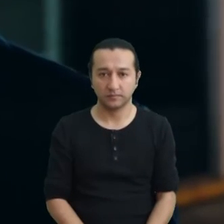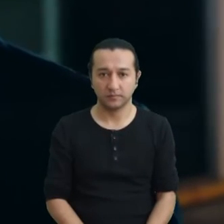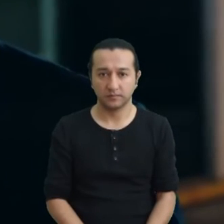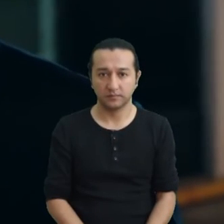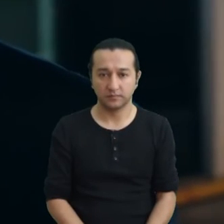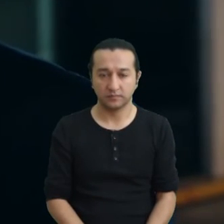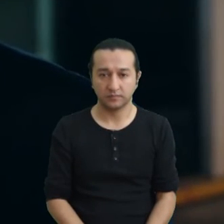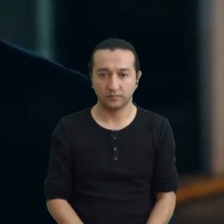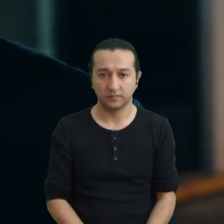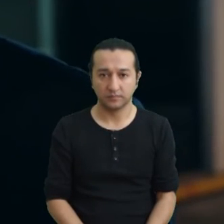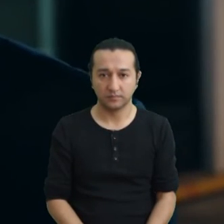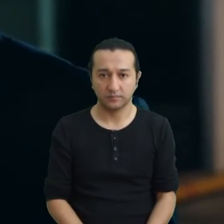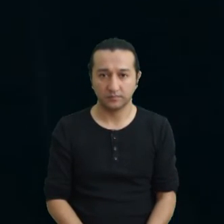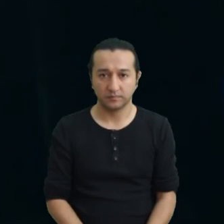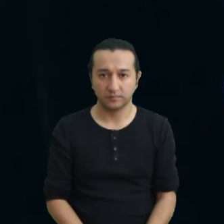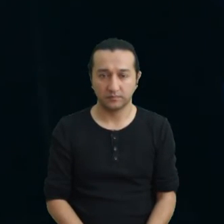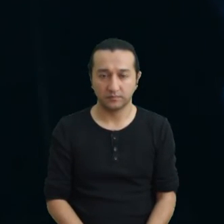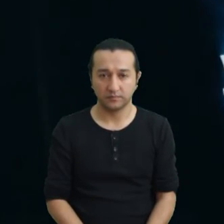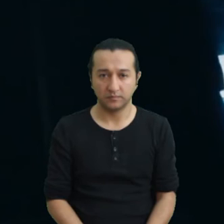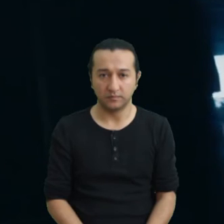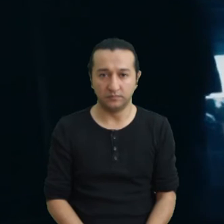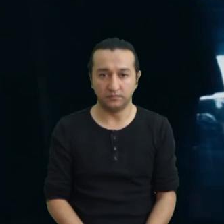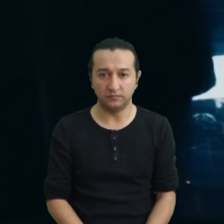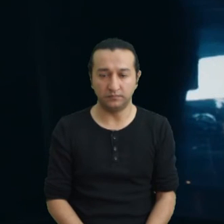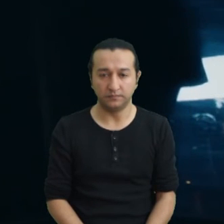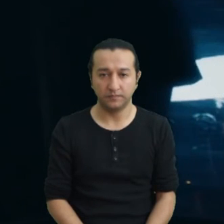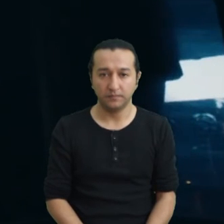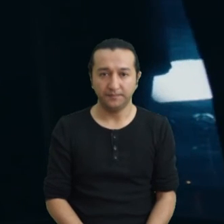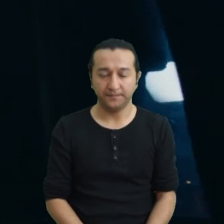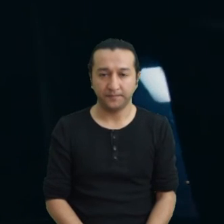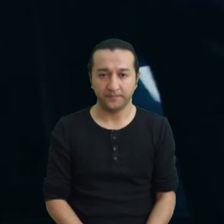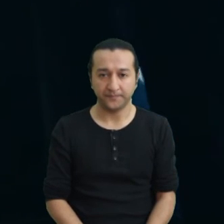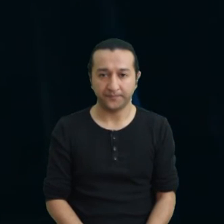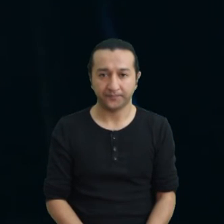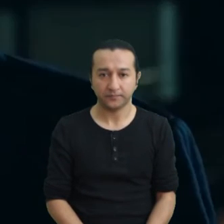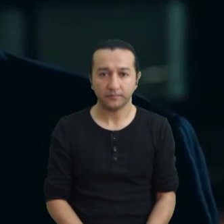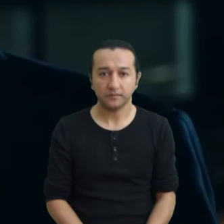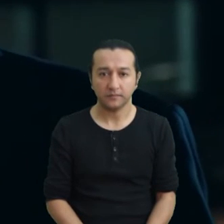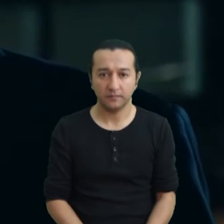telefonu. Adamlarından kaytan bıyıklı biri minibüste oturmuş bekliyor. Akşam olmuş.